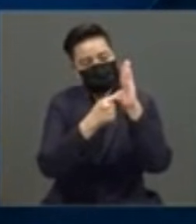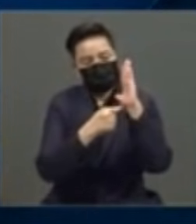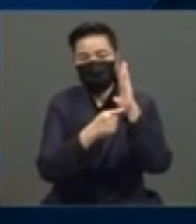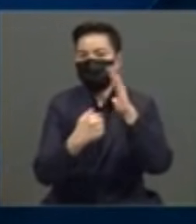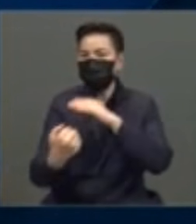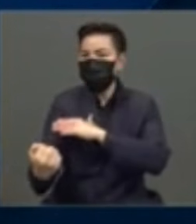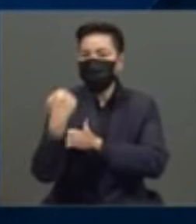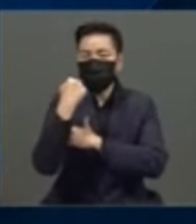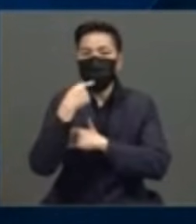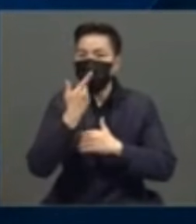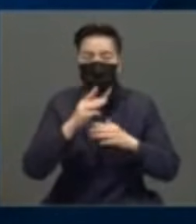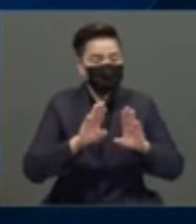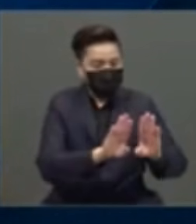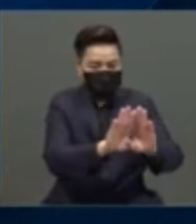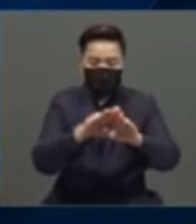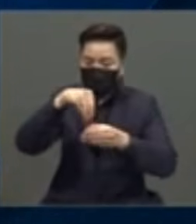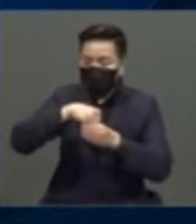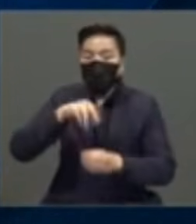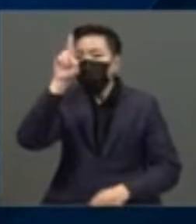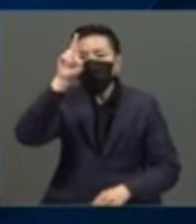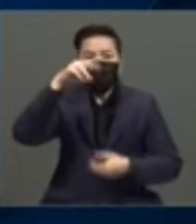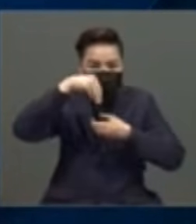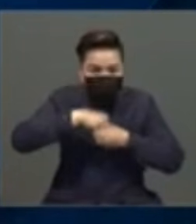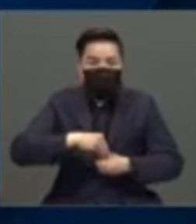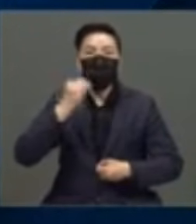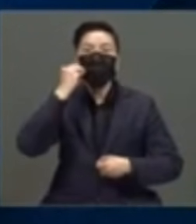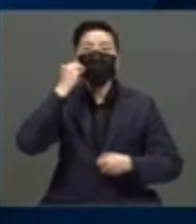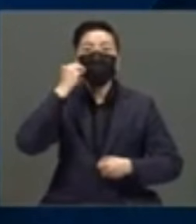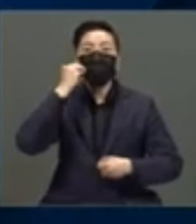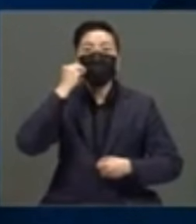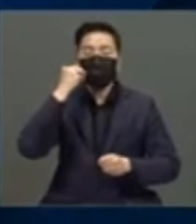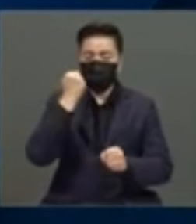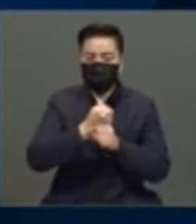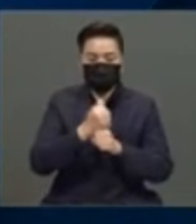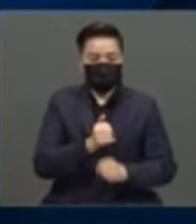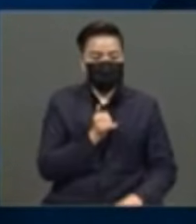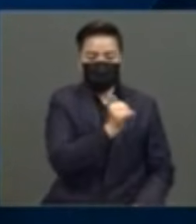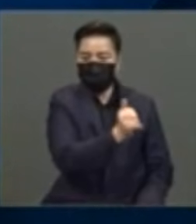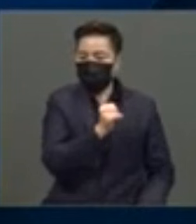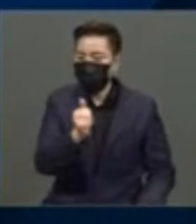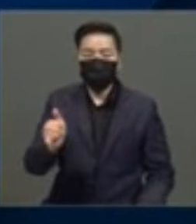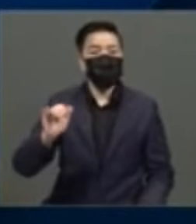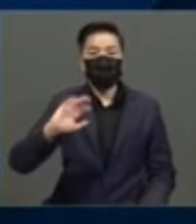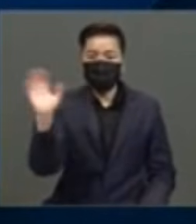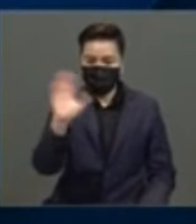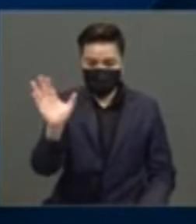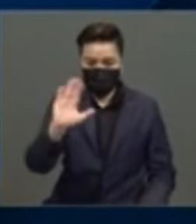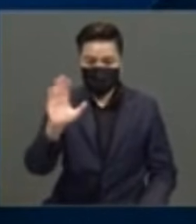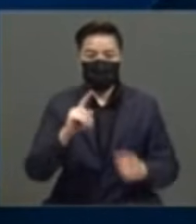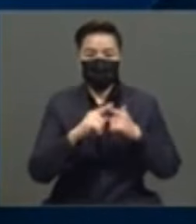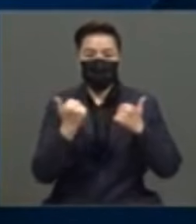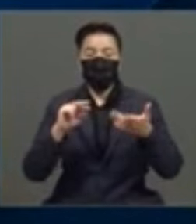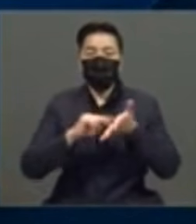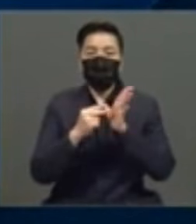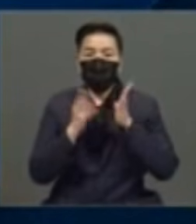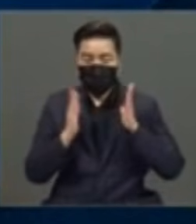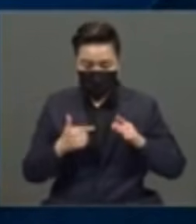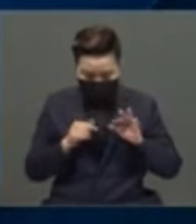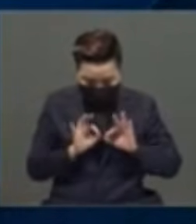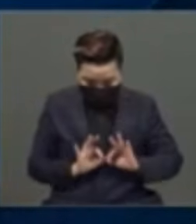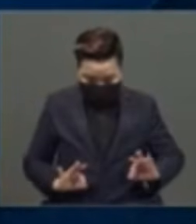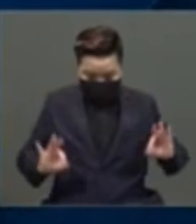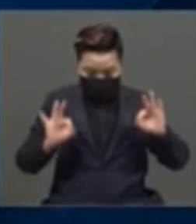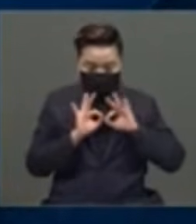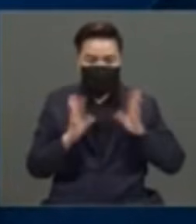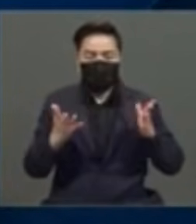ดสูงสุดคือตรงนี้ครับเพราะฉะนั้นการที่จะงดภารกิจการเดินทางตรงนี้นะครับของท่านที่ไม่จำเป็น